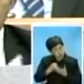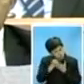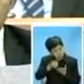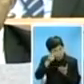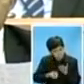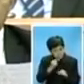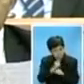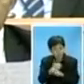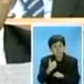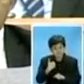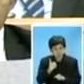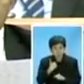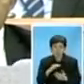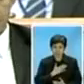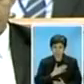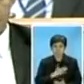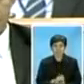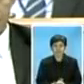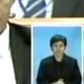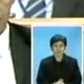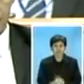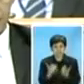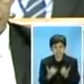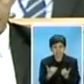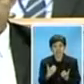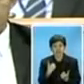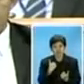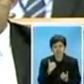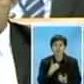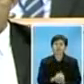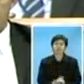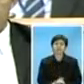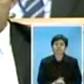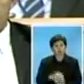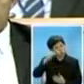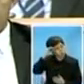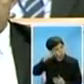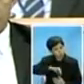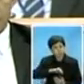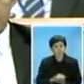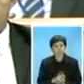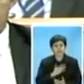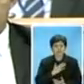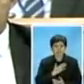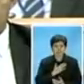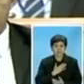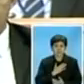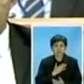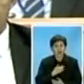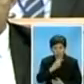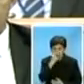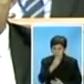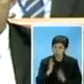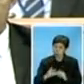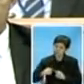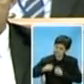า100บาทต่อถุงเลยทีเดียว ที่ว่ามีการโกงเนี่ยพอดิฉันเห็นจิต